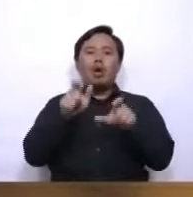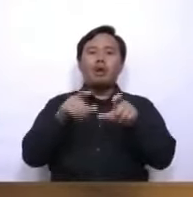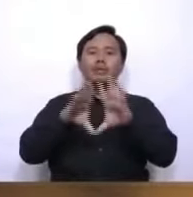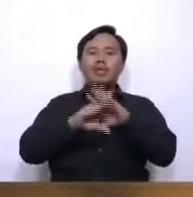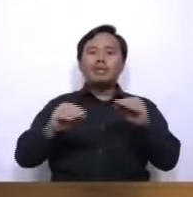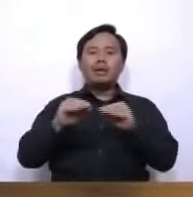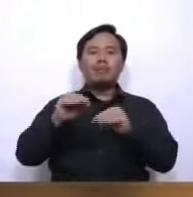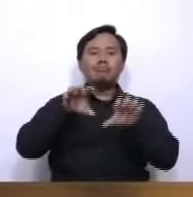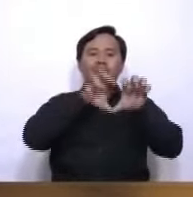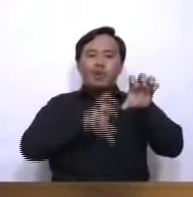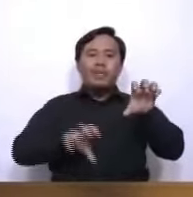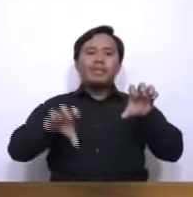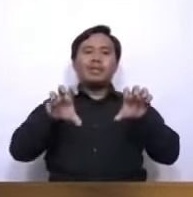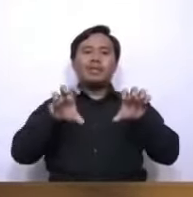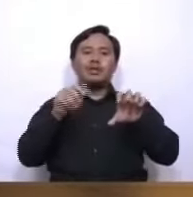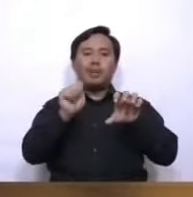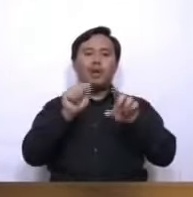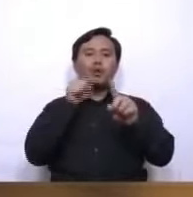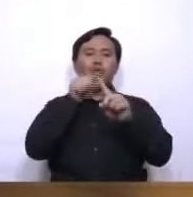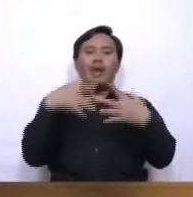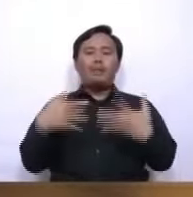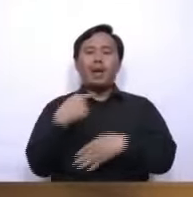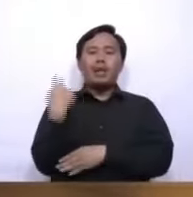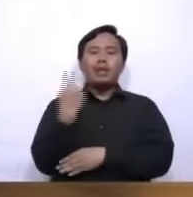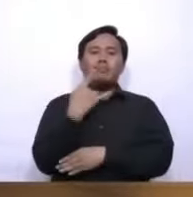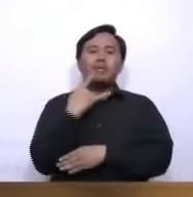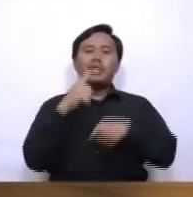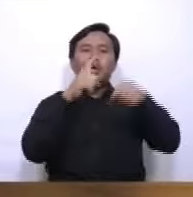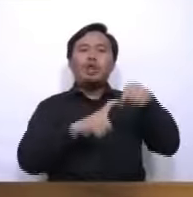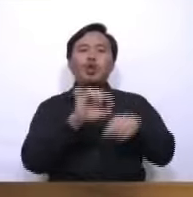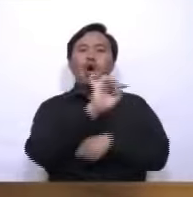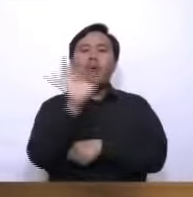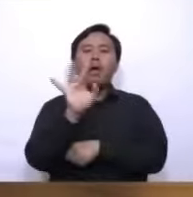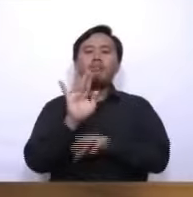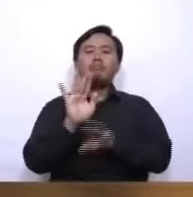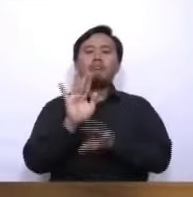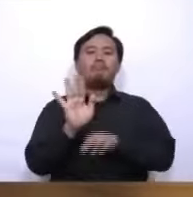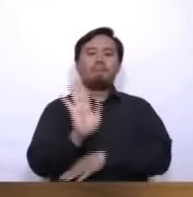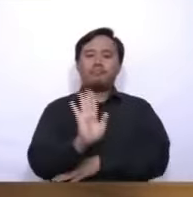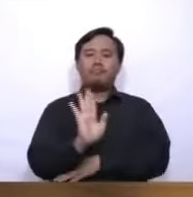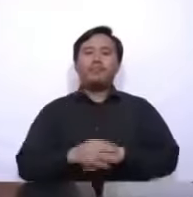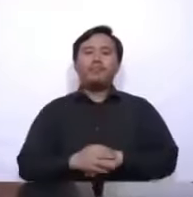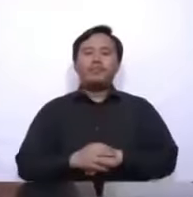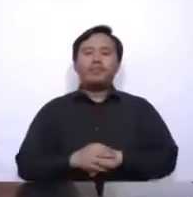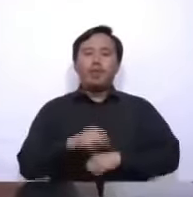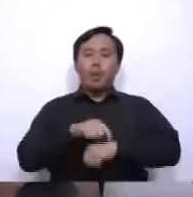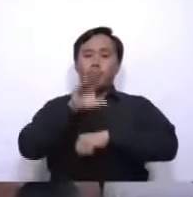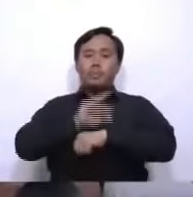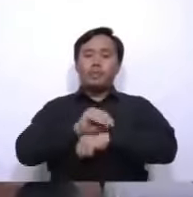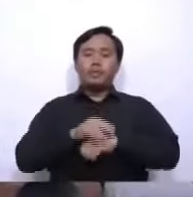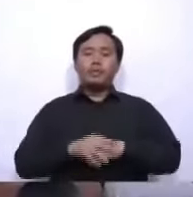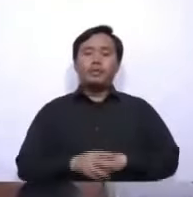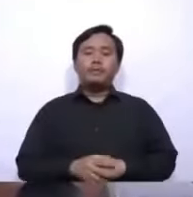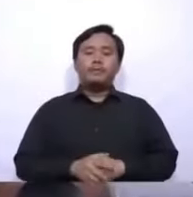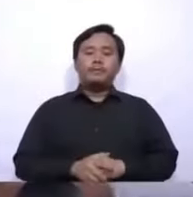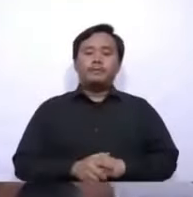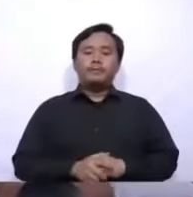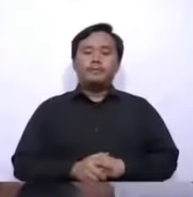yang diperuntukkan agar ke depan kita tidak tergantung pada pihak lain. Baik, Bapak, terima kasih. Waktu Anda sudah habis, Bapak.